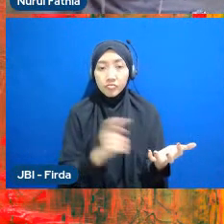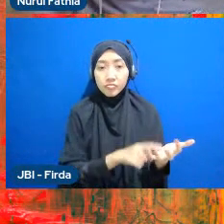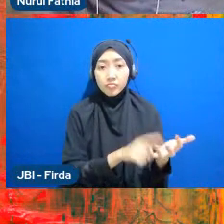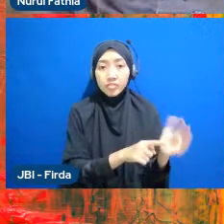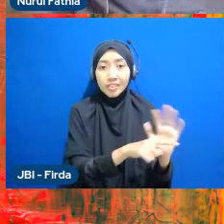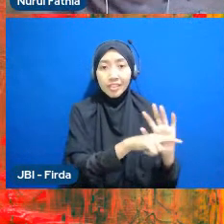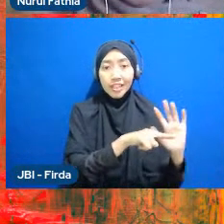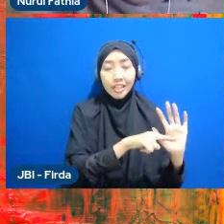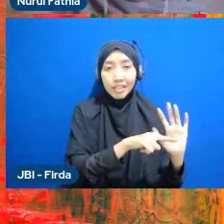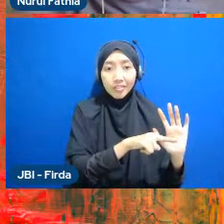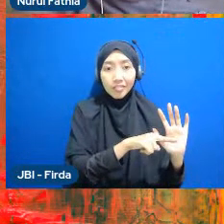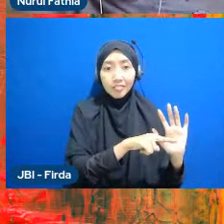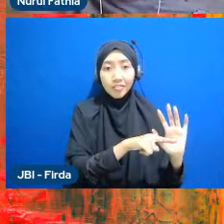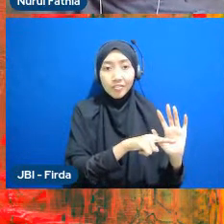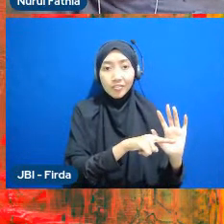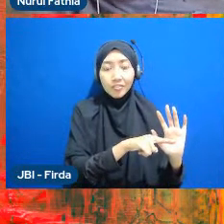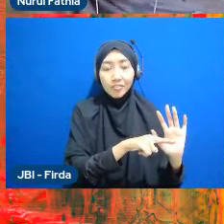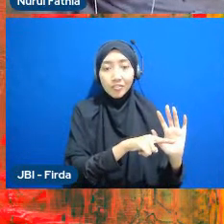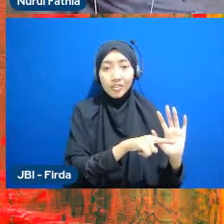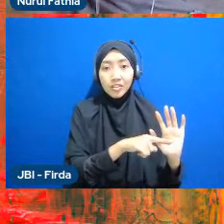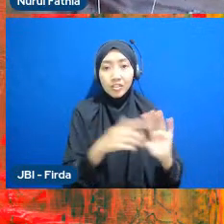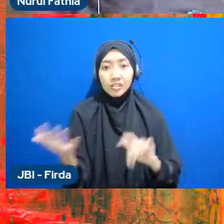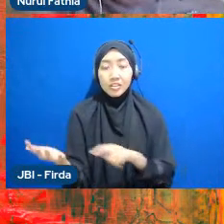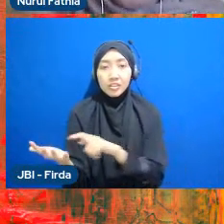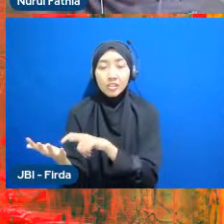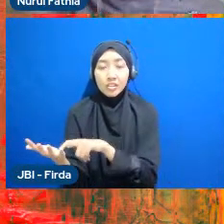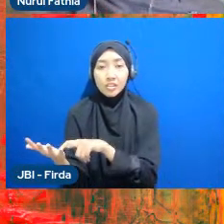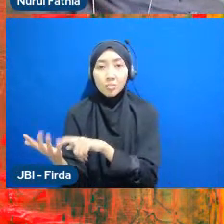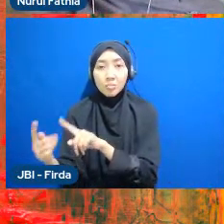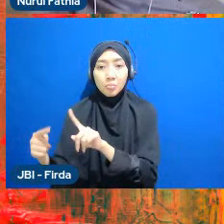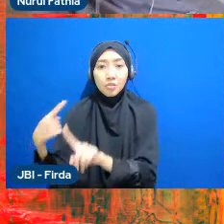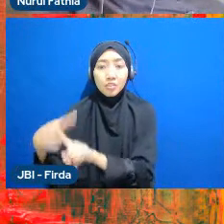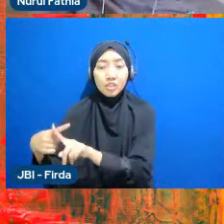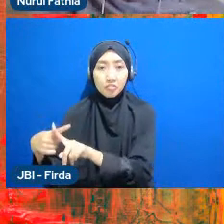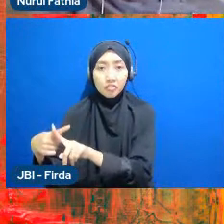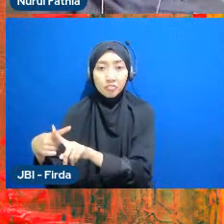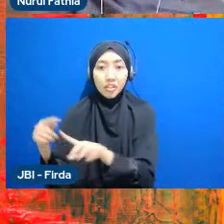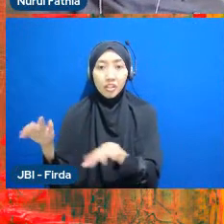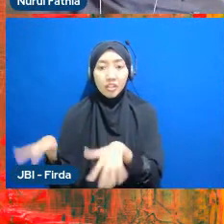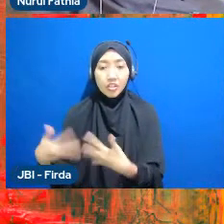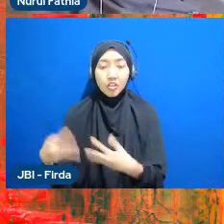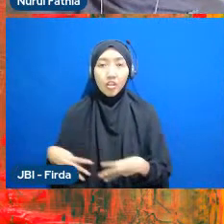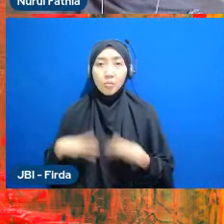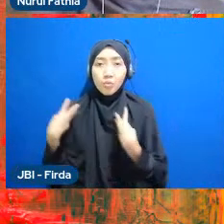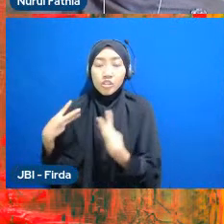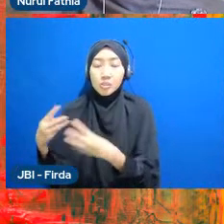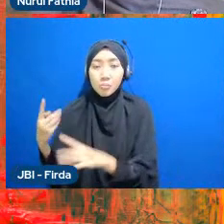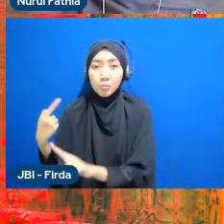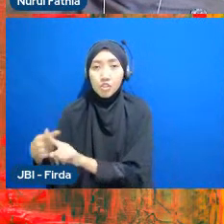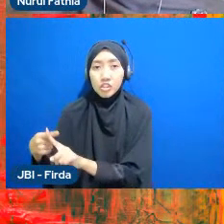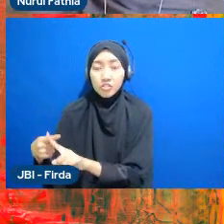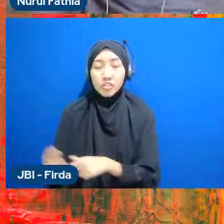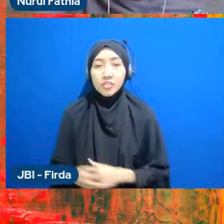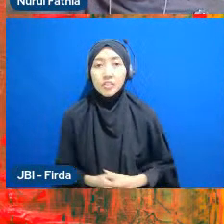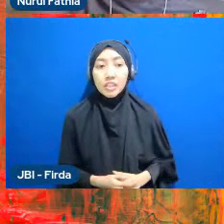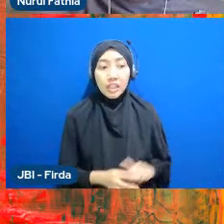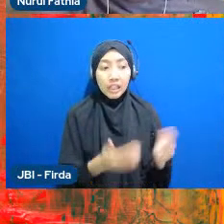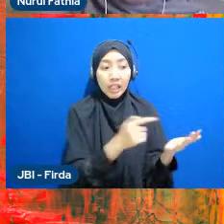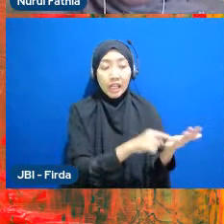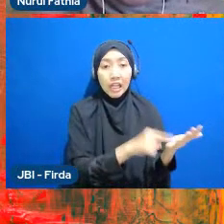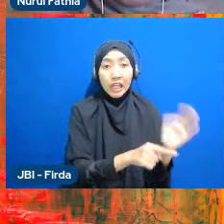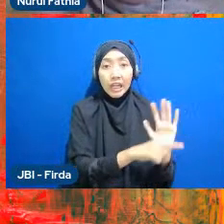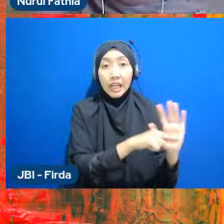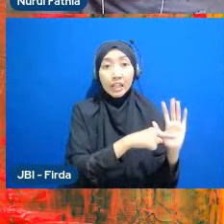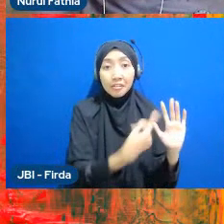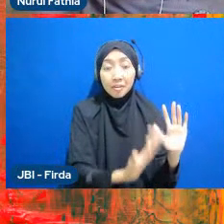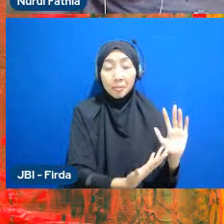negative affectivity dan yang kedua adalah positive affectivity atau emosi positif. Nah, negative affectivity itu